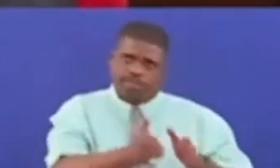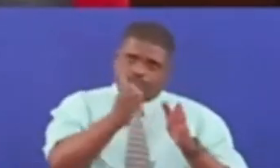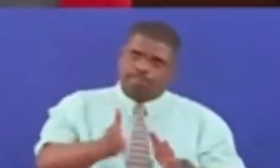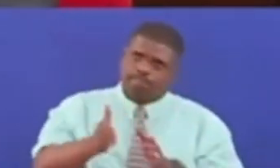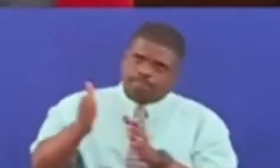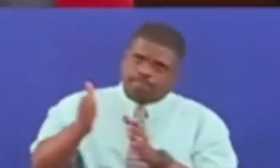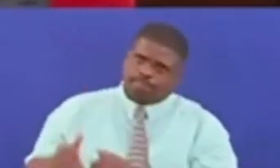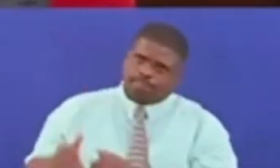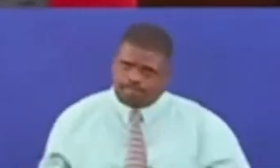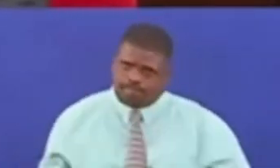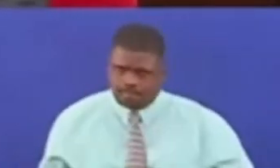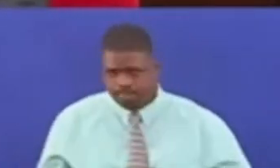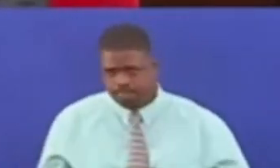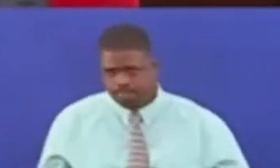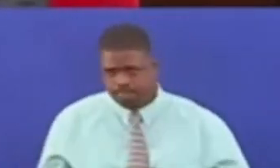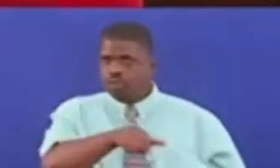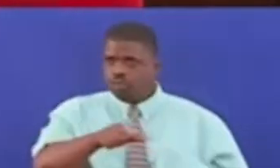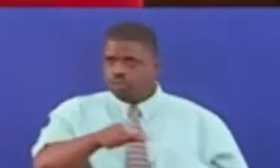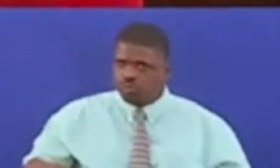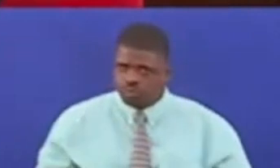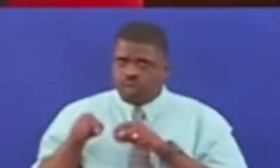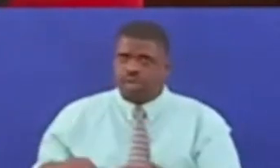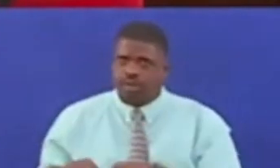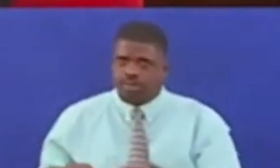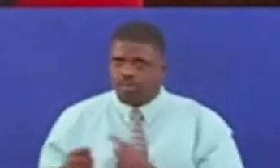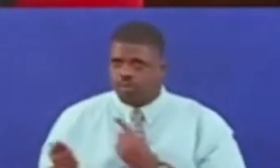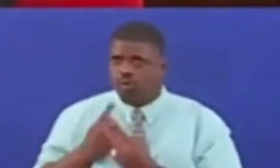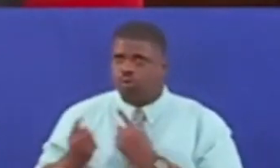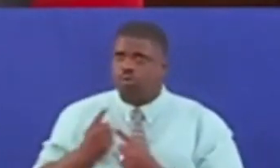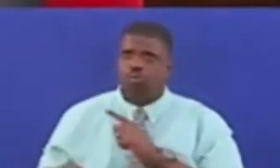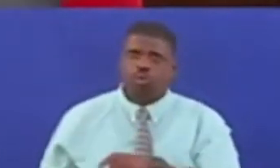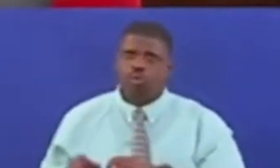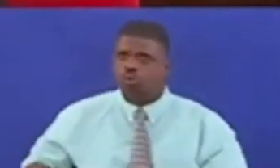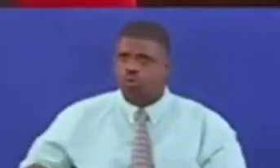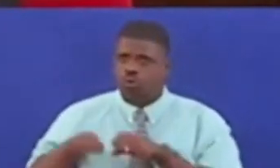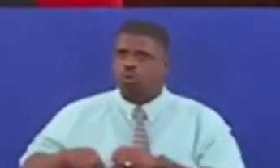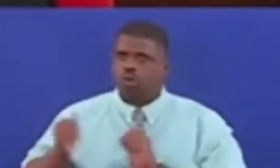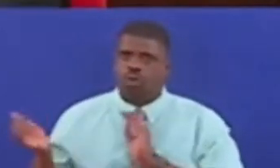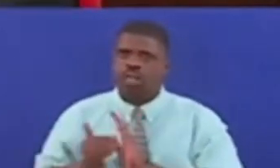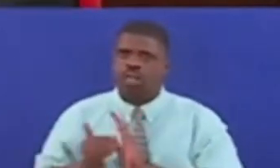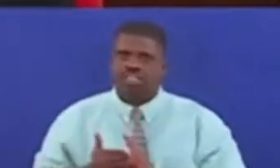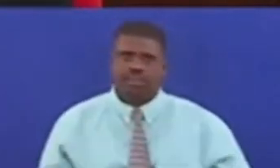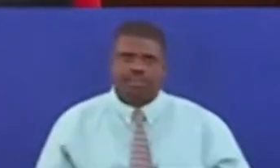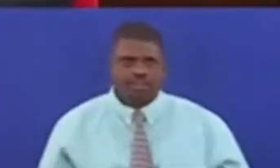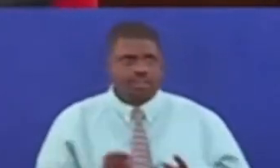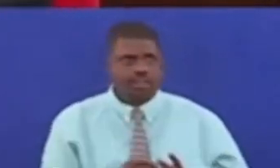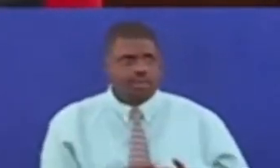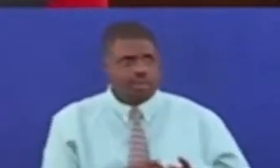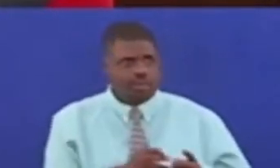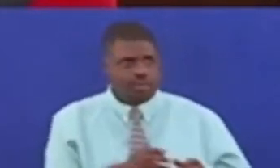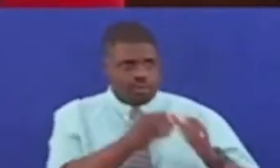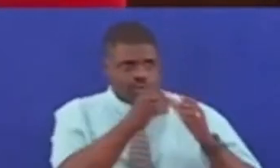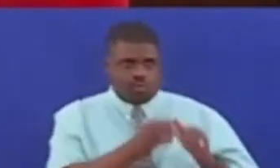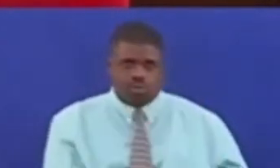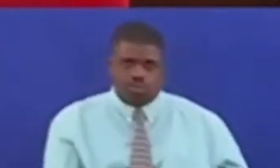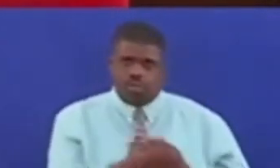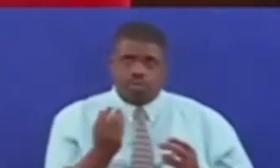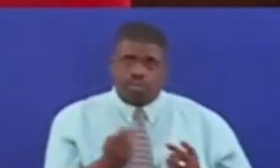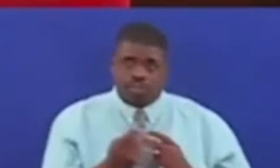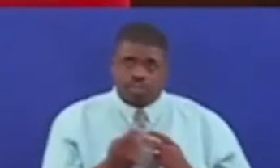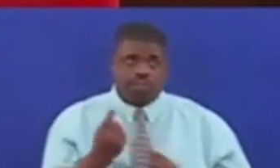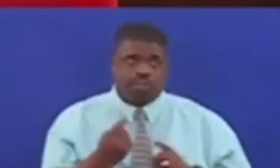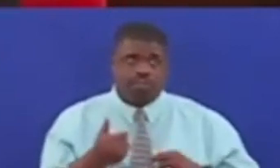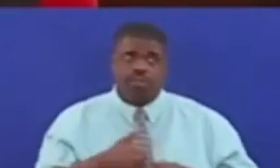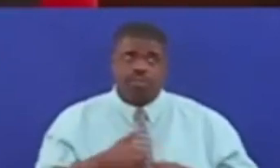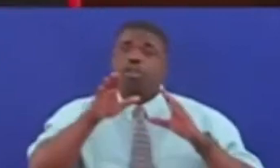Mheshimiwa Kitila, hapa tunazungumzia habari ya utawala wa sheria kama nguzo ya maendeleo yetu kama taifa. Na mimi